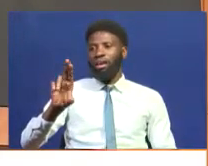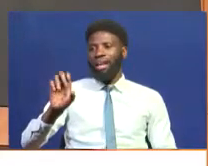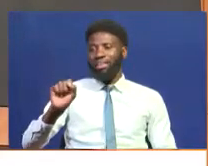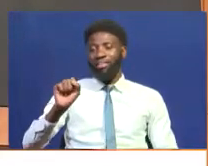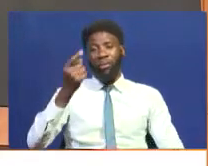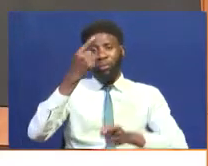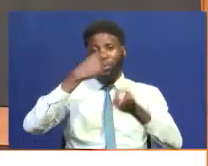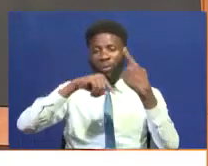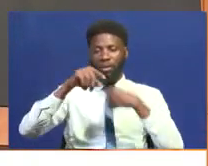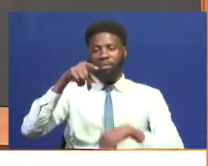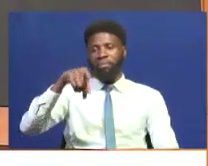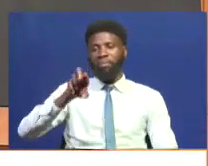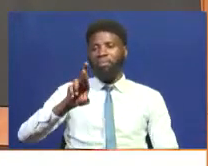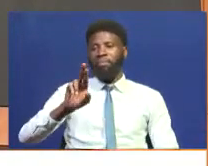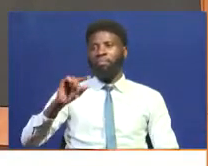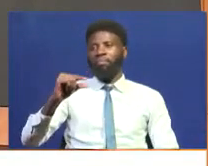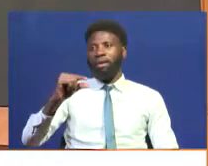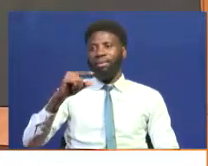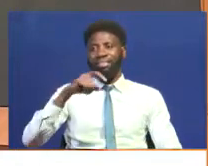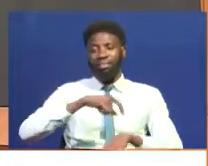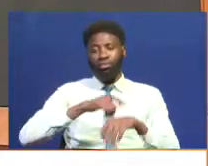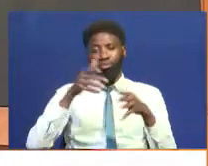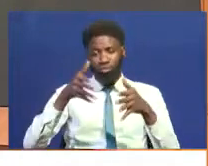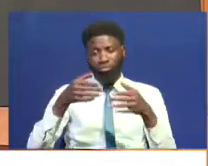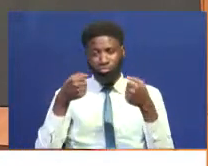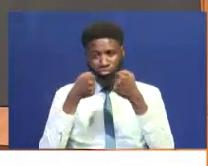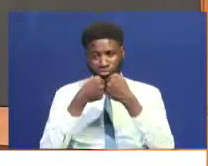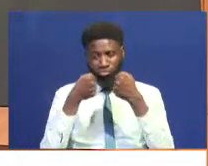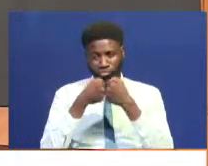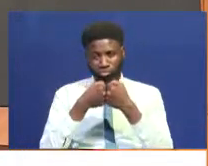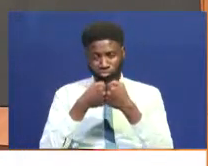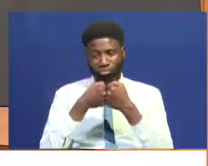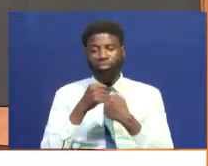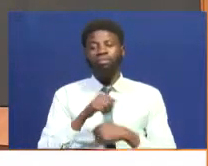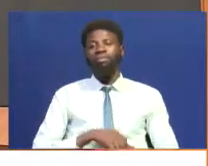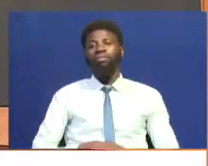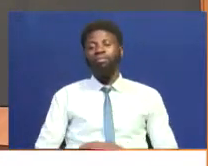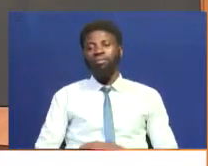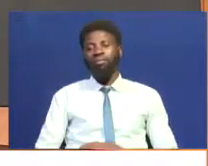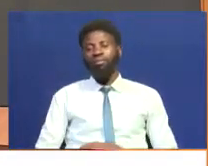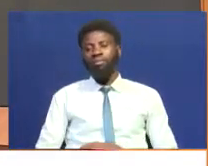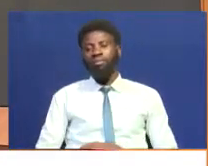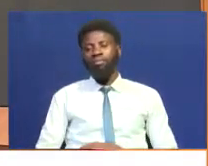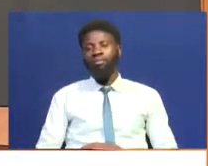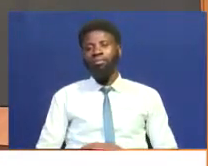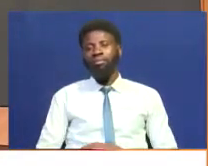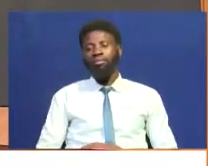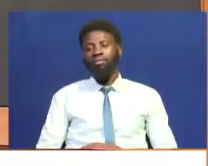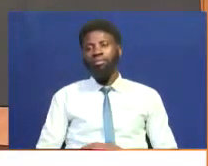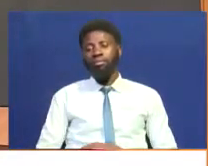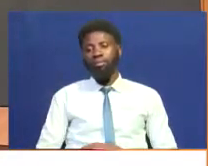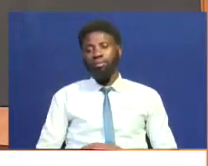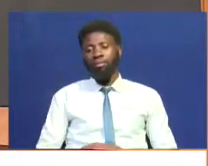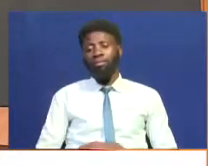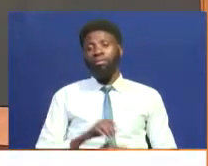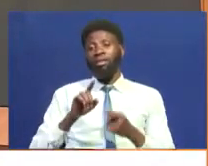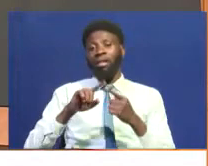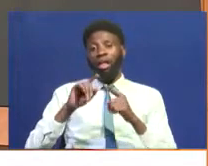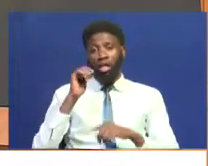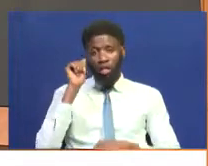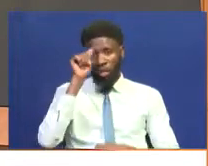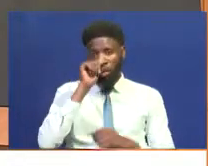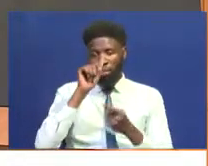Prague zilizoandaliwa leo katika Jamhuri ya Czech. Wa Ethiopia Lemi Berhanu kadhalika Badane